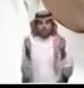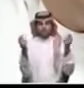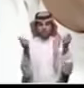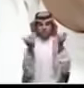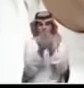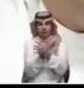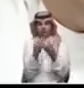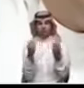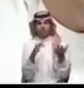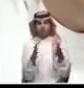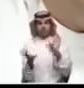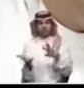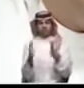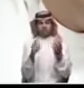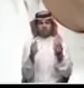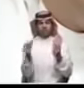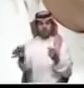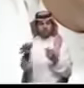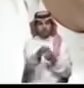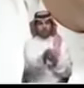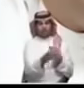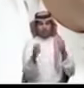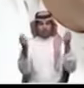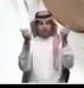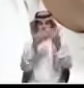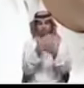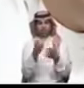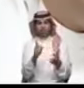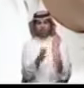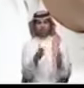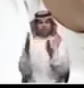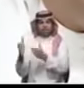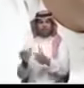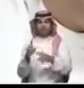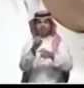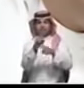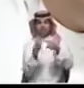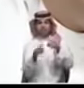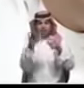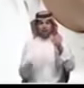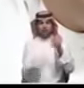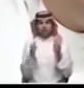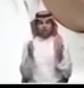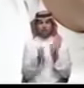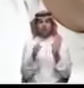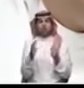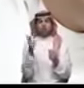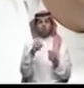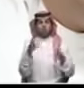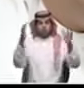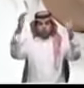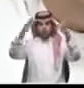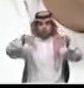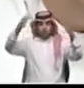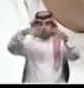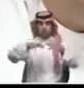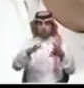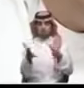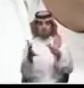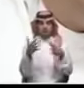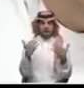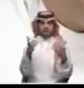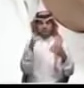للأتربة تتفاوت من منطقة إلى أخرى، مع أيضا انخفاض في معدلات درجات الحرارة وفرصة لهطول أمطار من